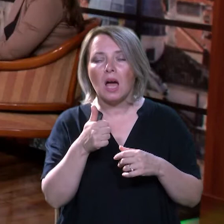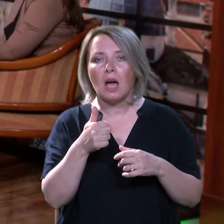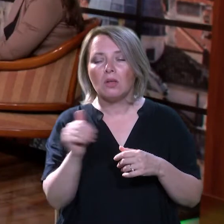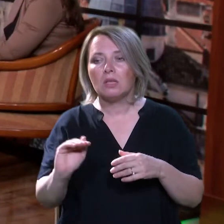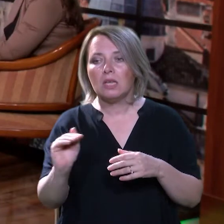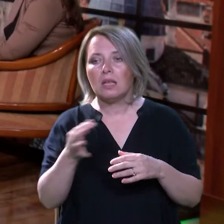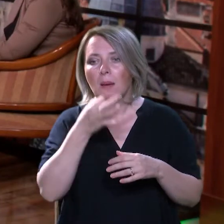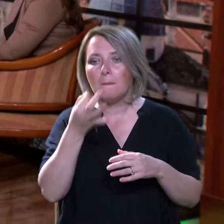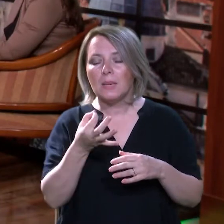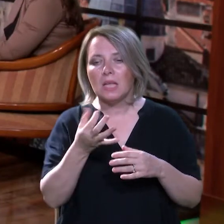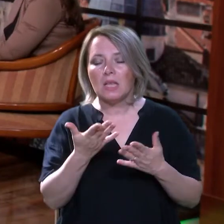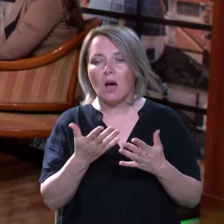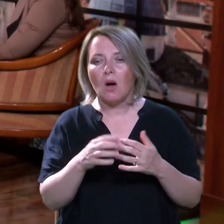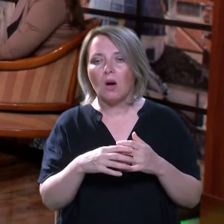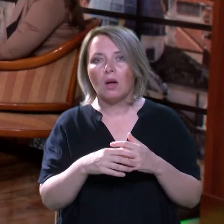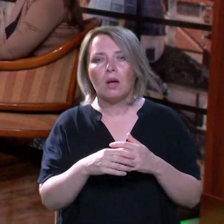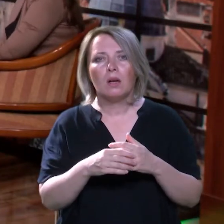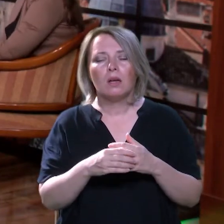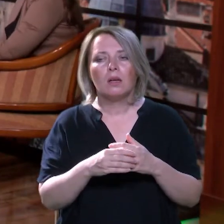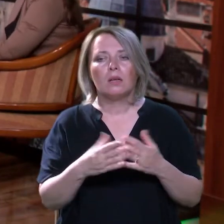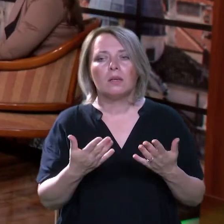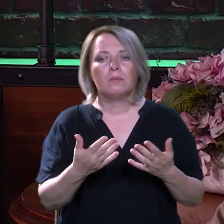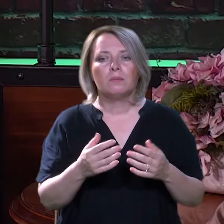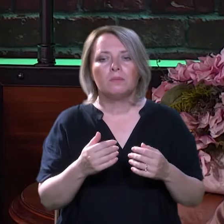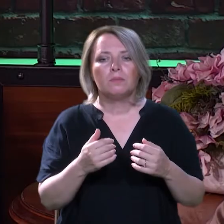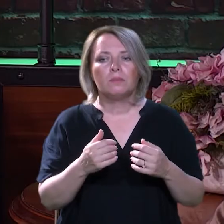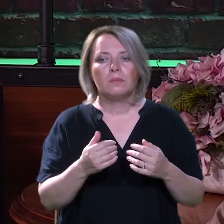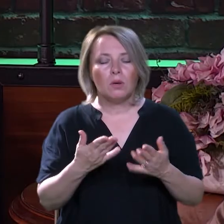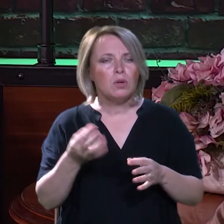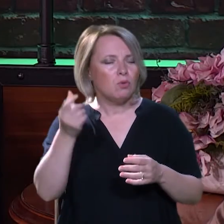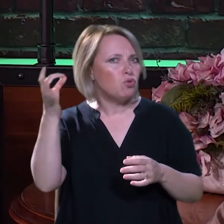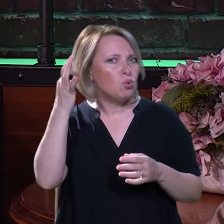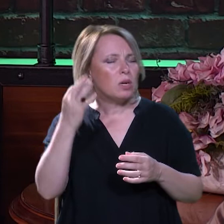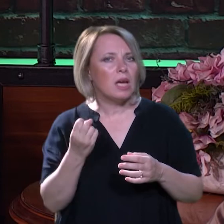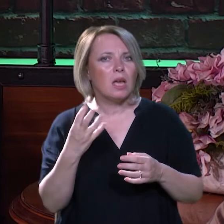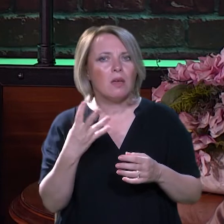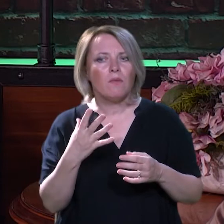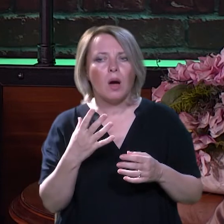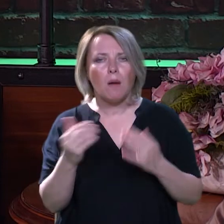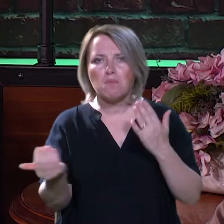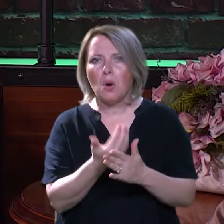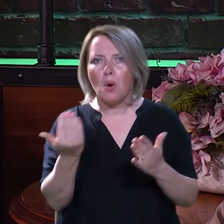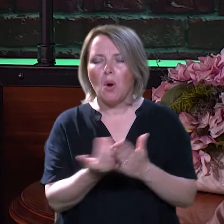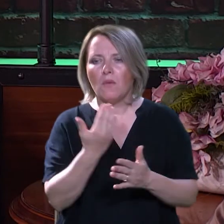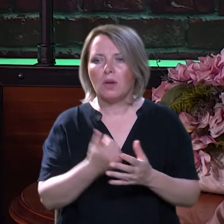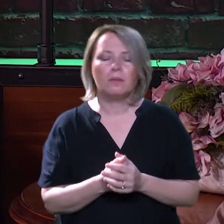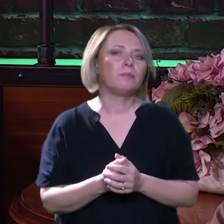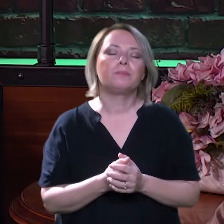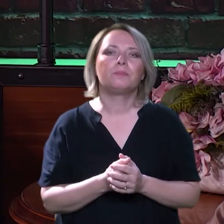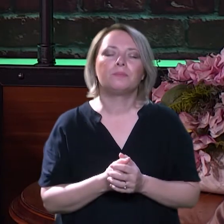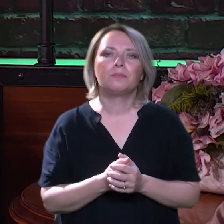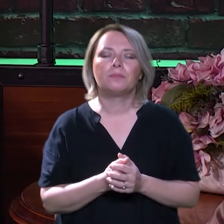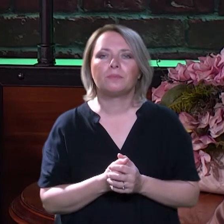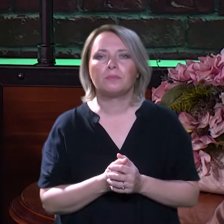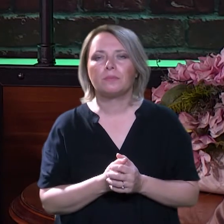On naravno ne zna, on naravno ne zna što to znači, ali on je bio izložen tim informacijama i on ih reproducira u svakodnevnom